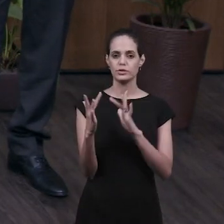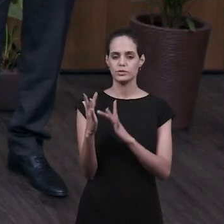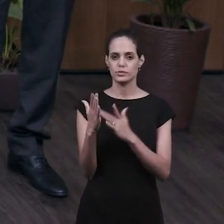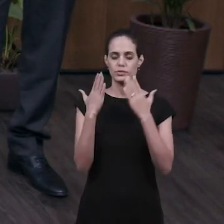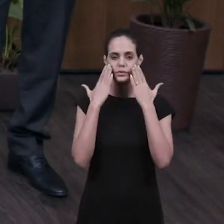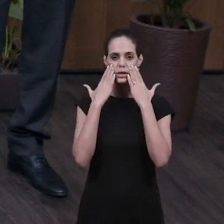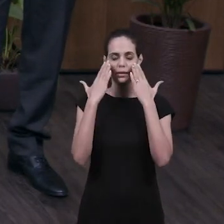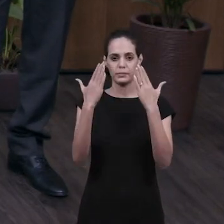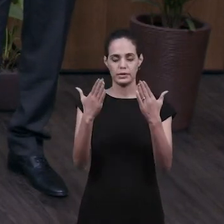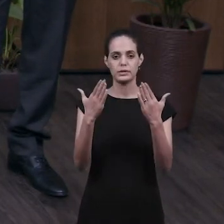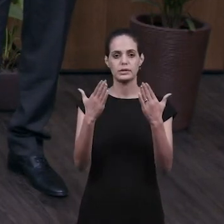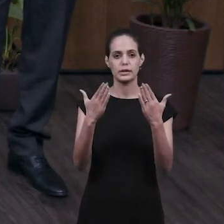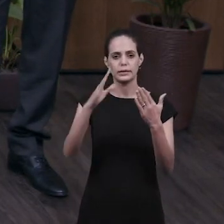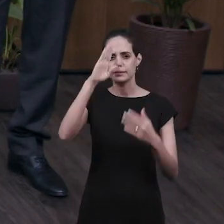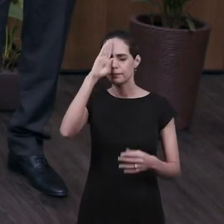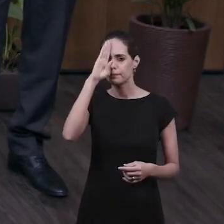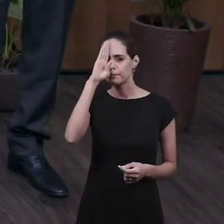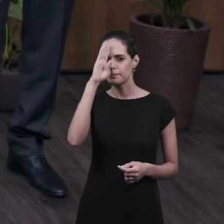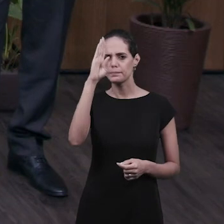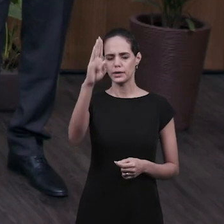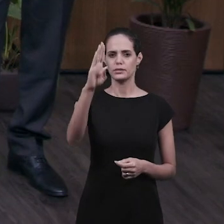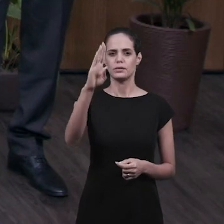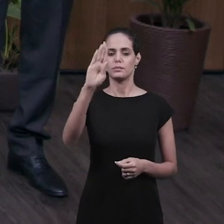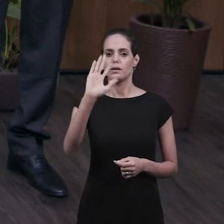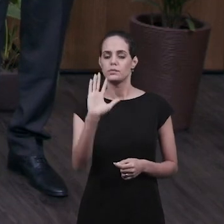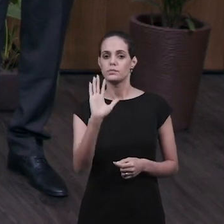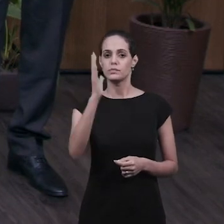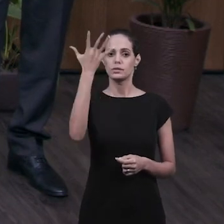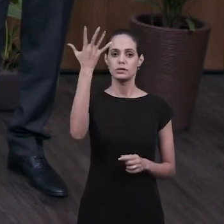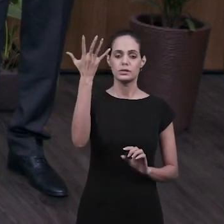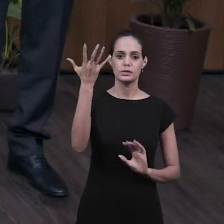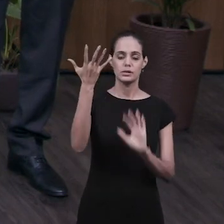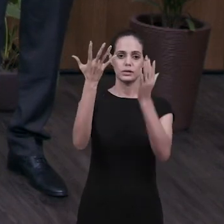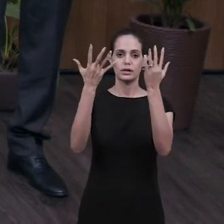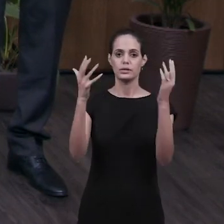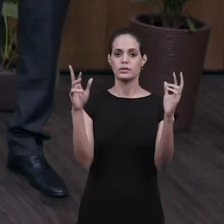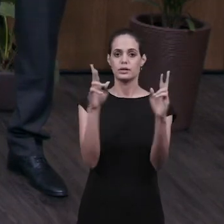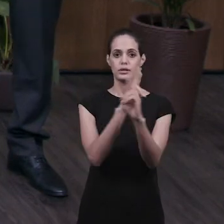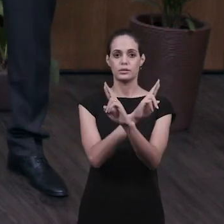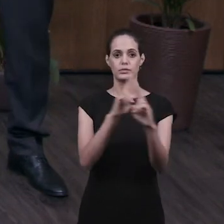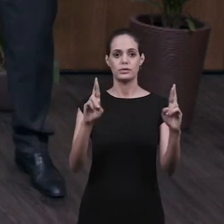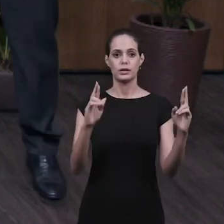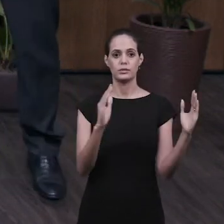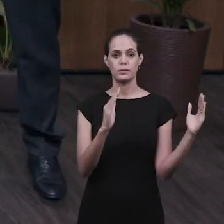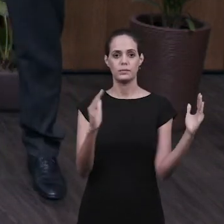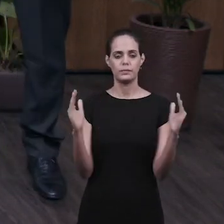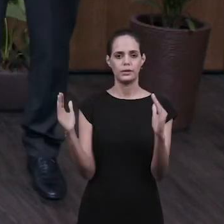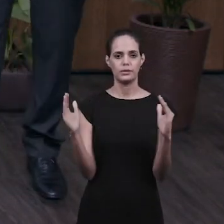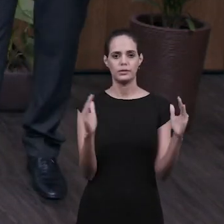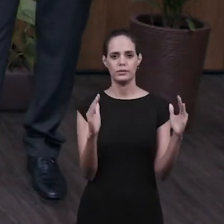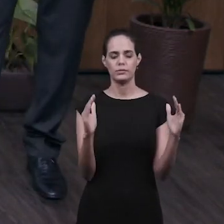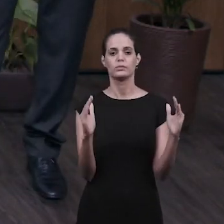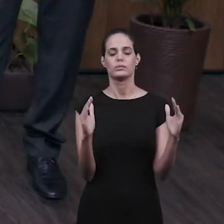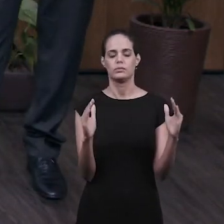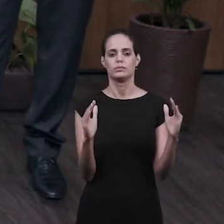Jésus présente par-dessus tout des signes liés au